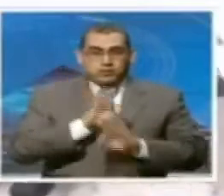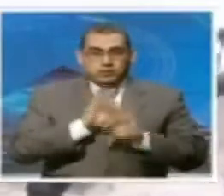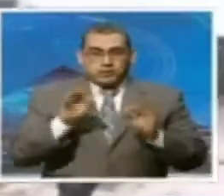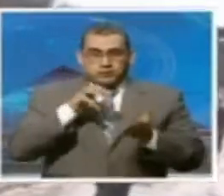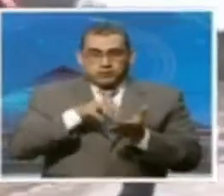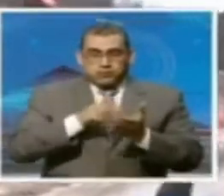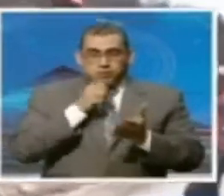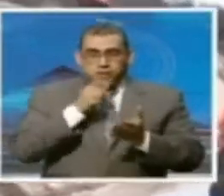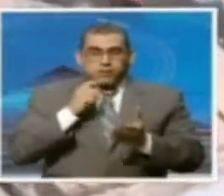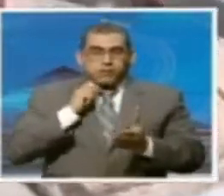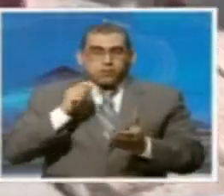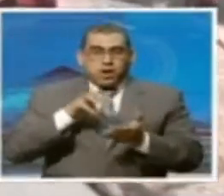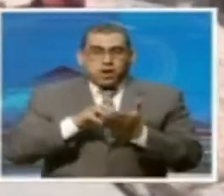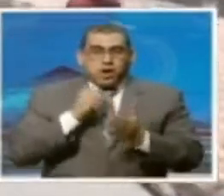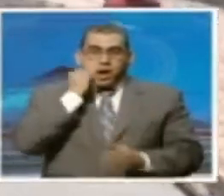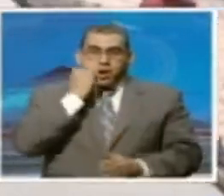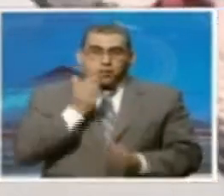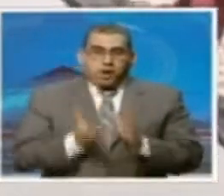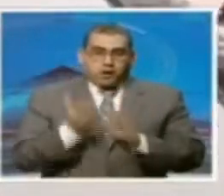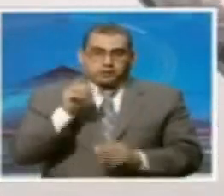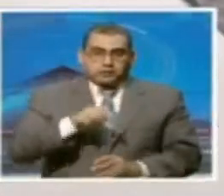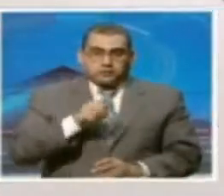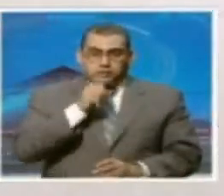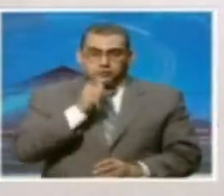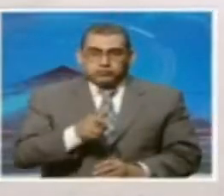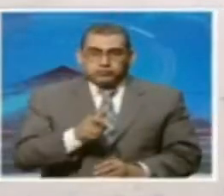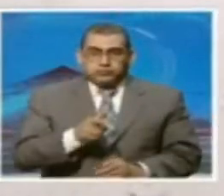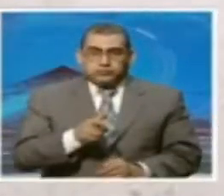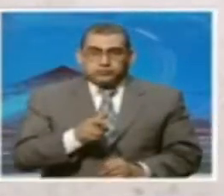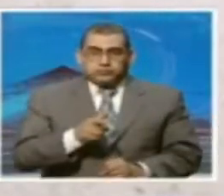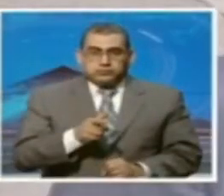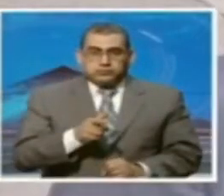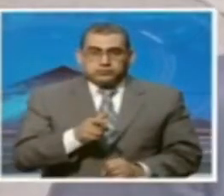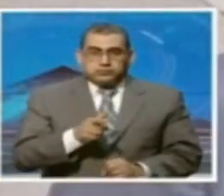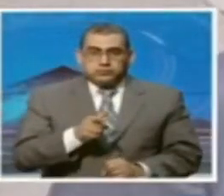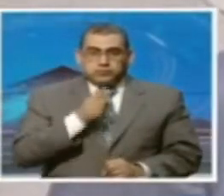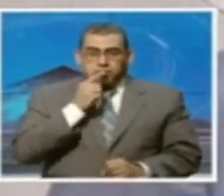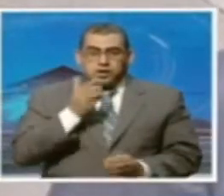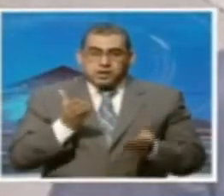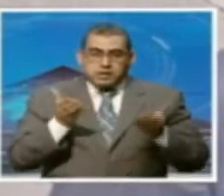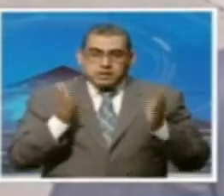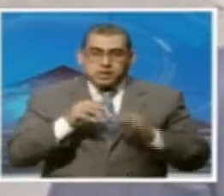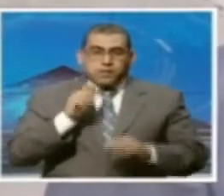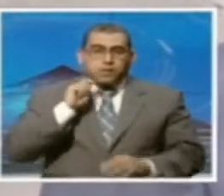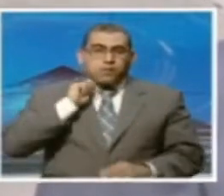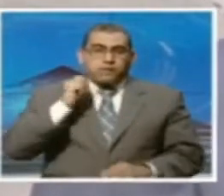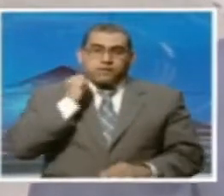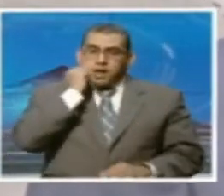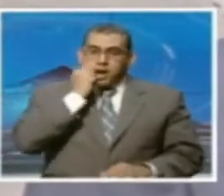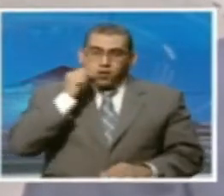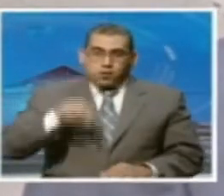بينها محافظة القليوبية. يخص محافظة القليوبية